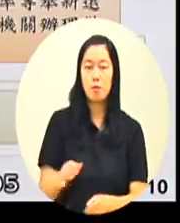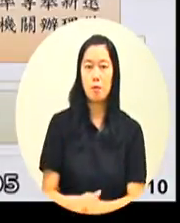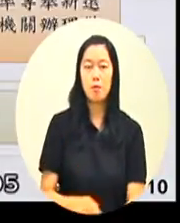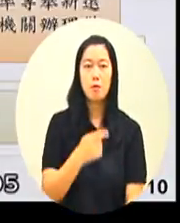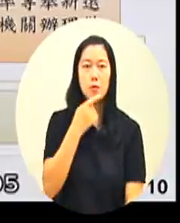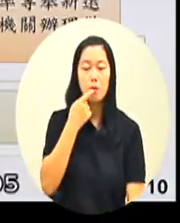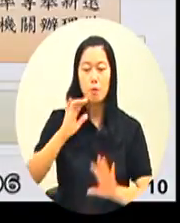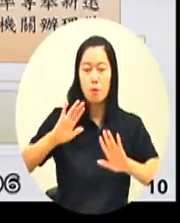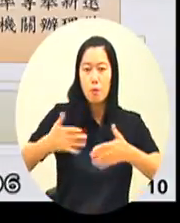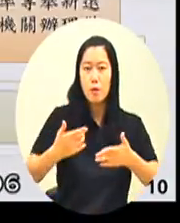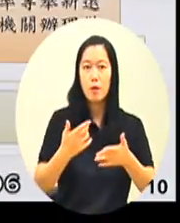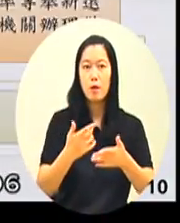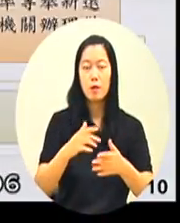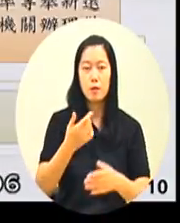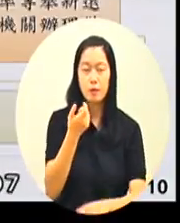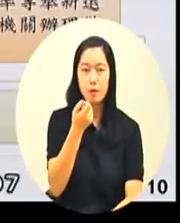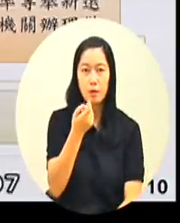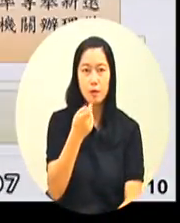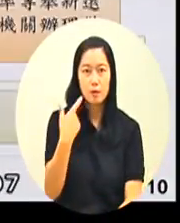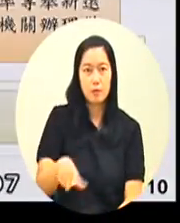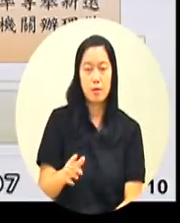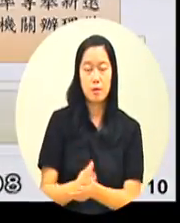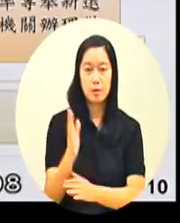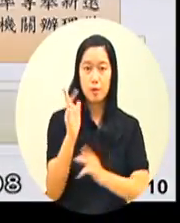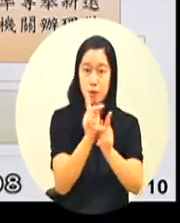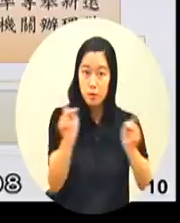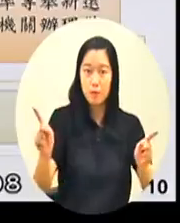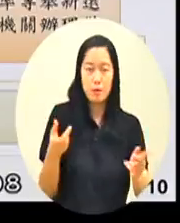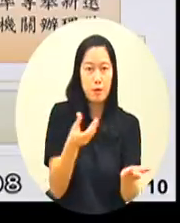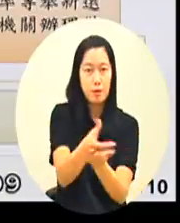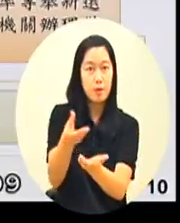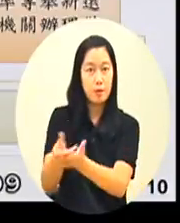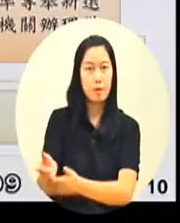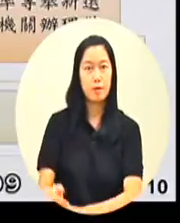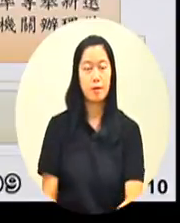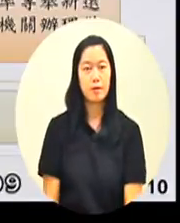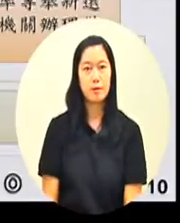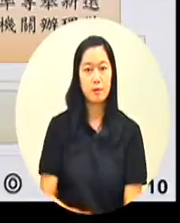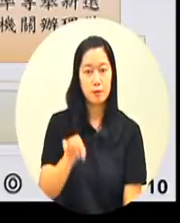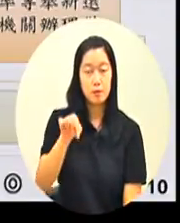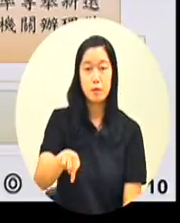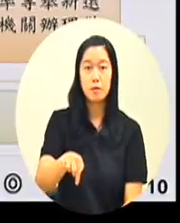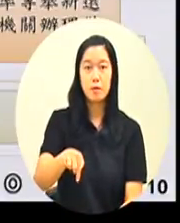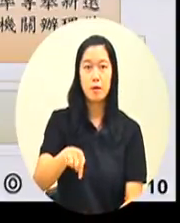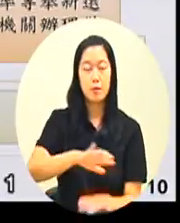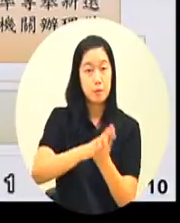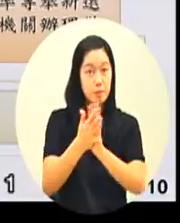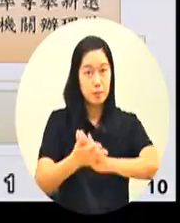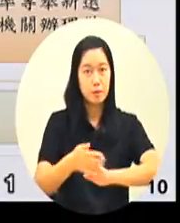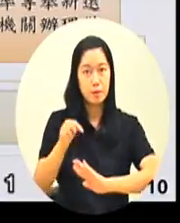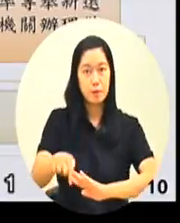来先举借低的利率来还高的利率。这样的结果呢，到